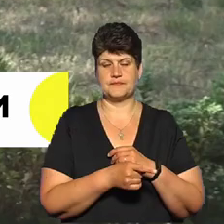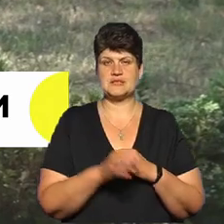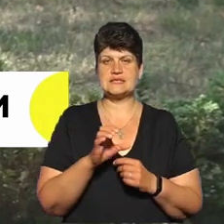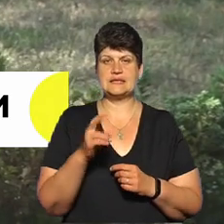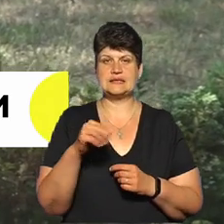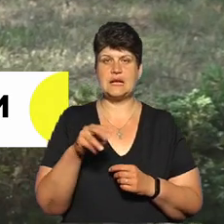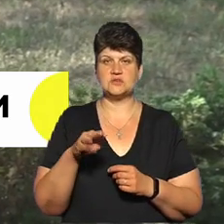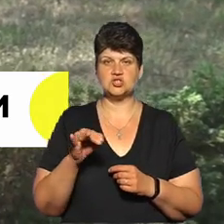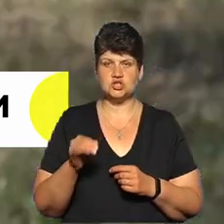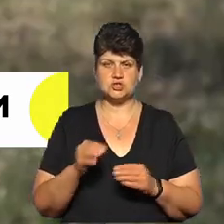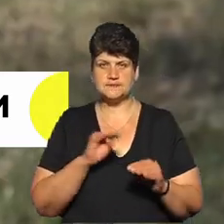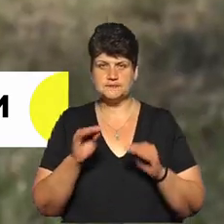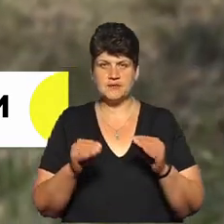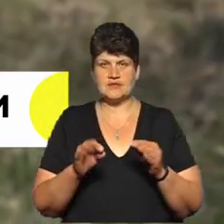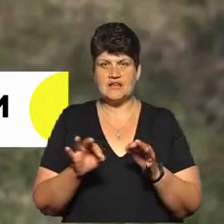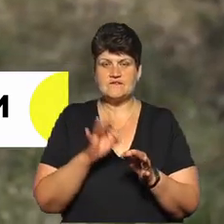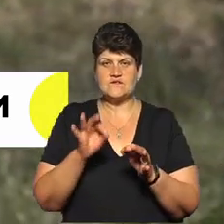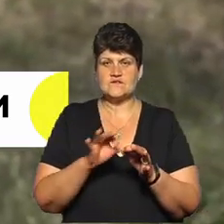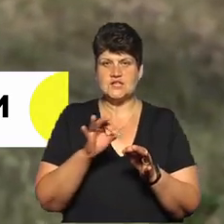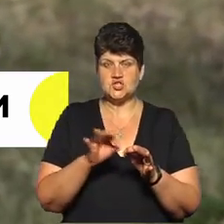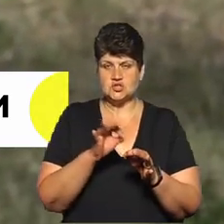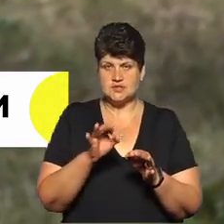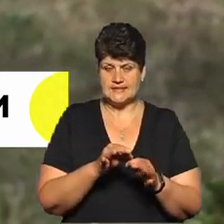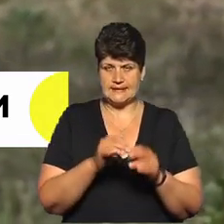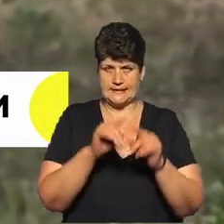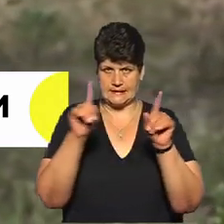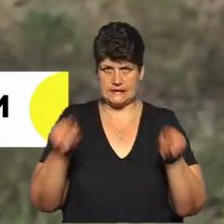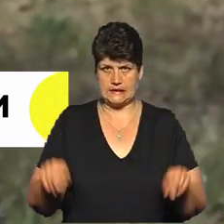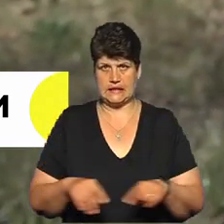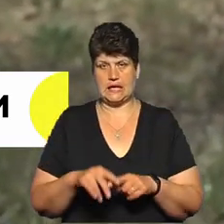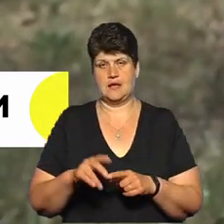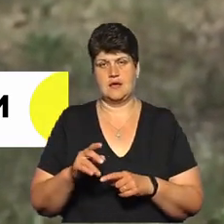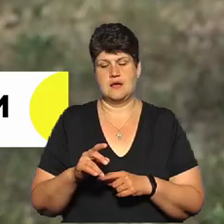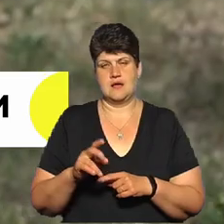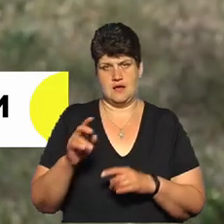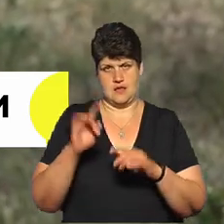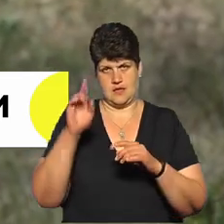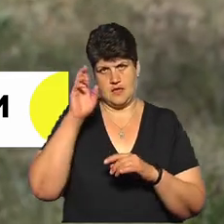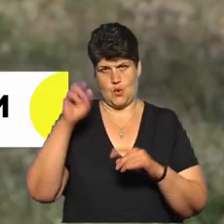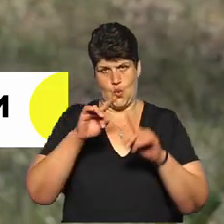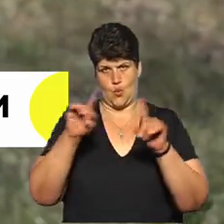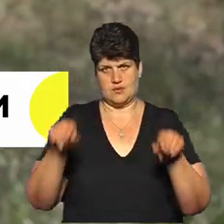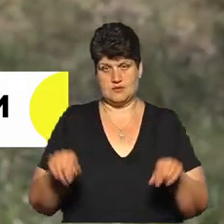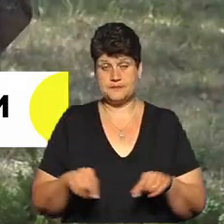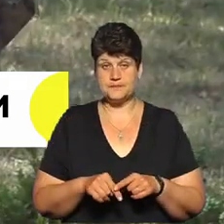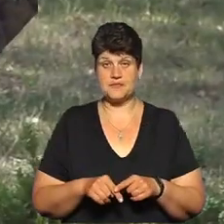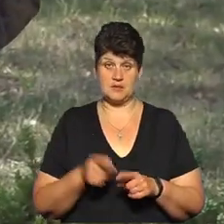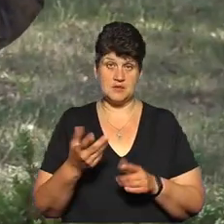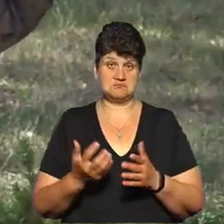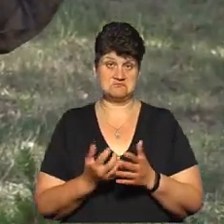ікони. Вони вишиті гладдю. Чоловік каже, про їхню історію наразі нічого не відомо. Власне, ми таки виявили, що вони були